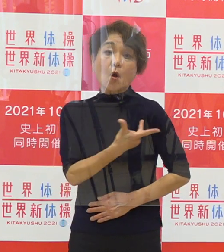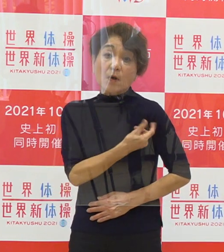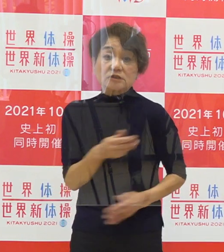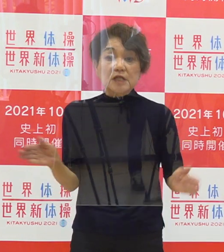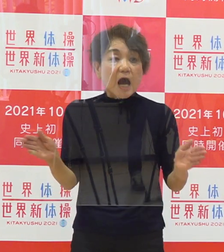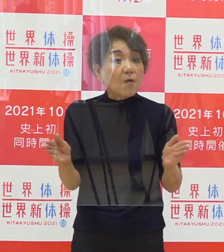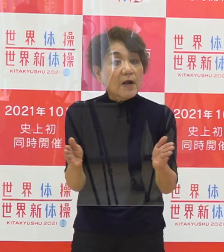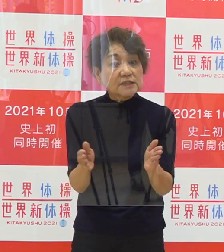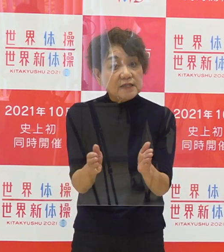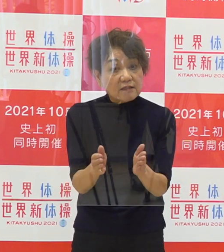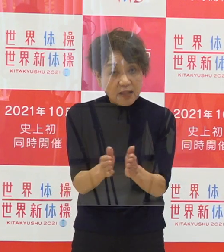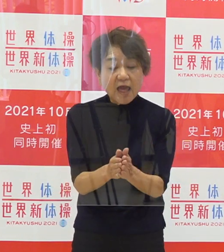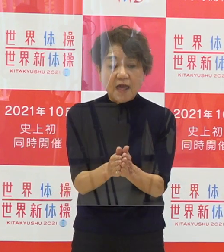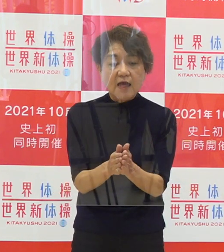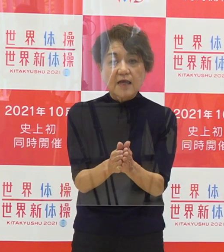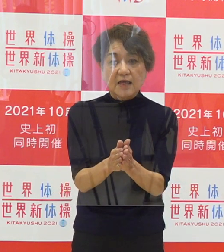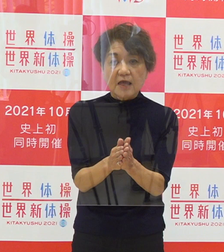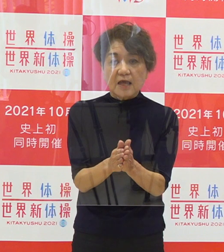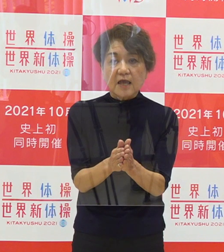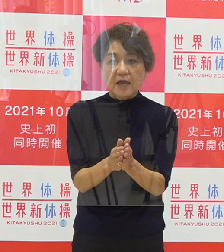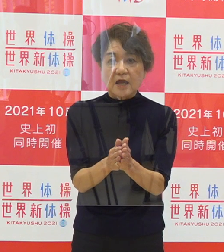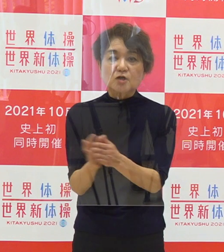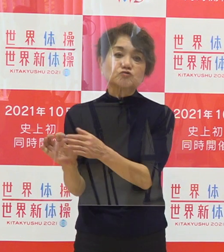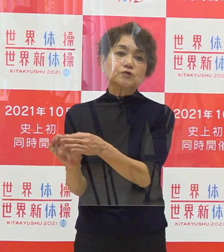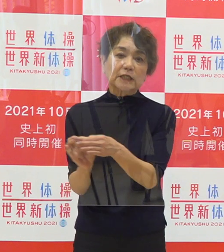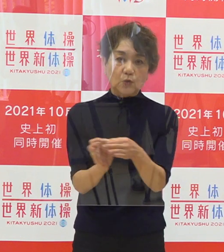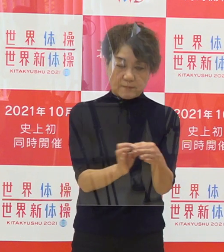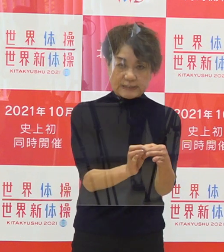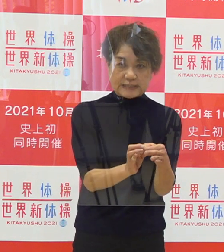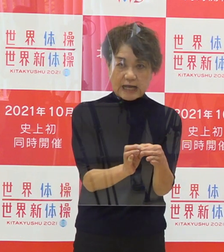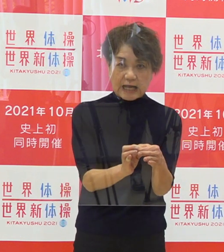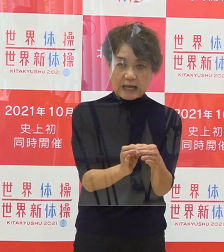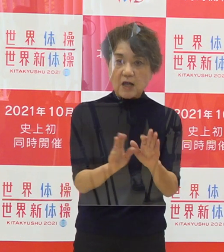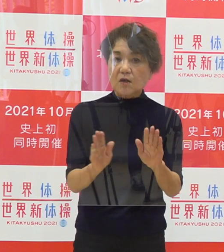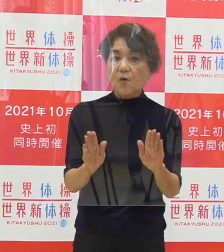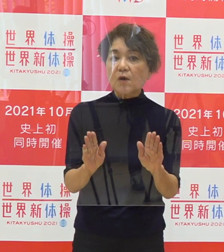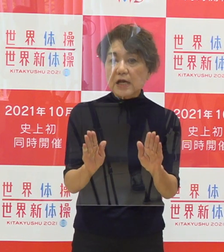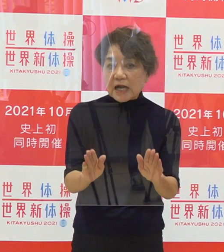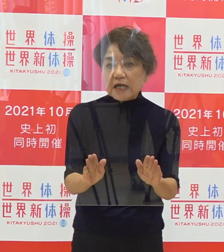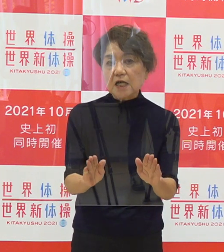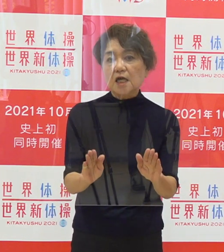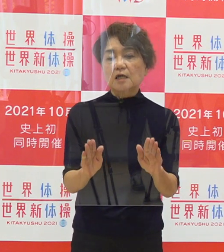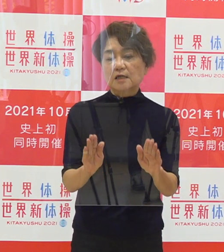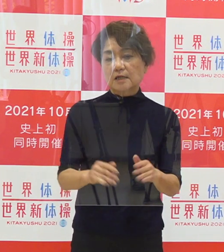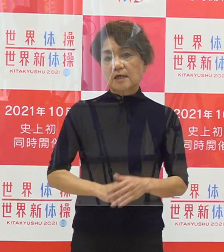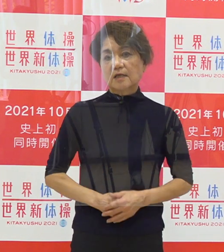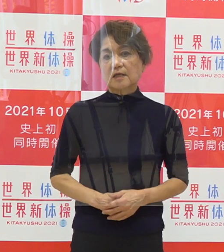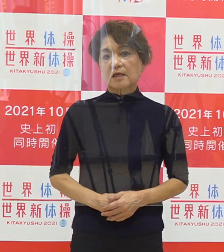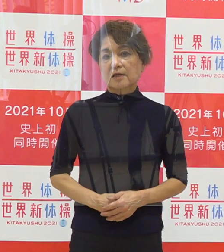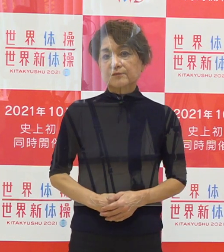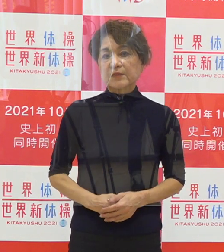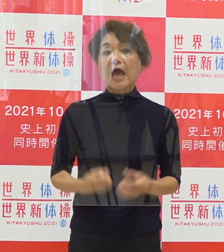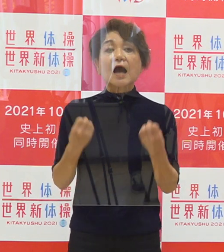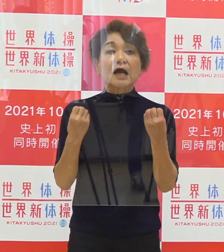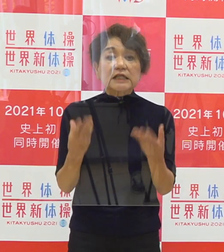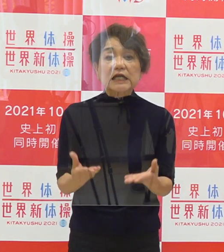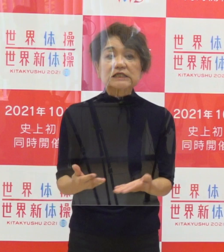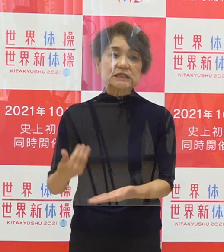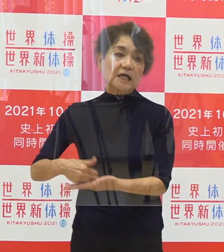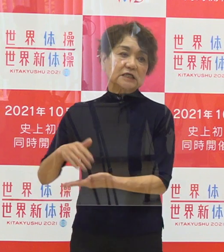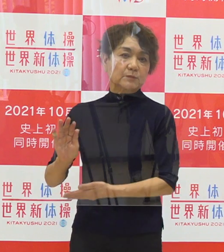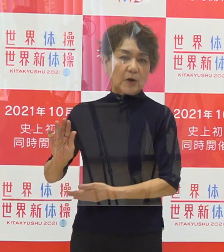せて要求がずっと市としては続けていたところであります。で、今回そうしたところにこの話も、新規の話も新たに出てまいりま